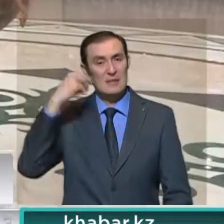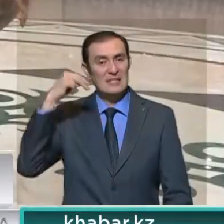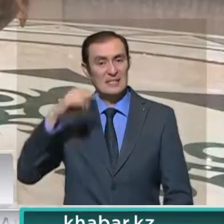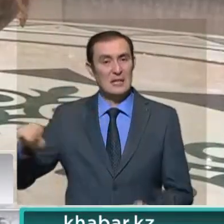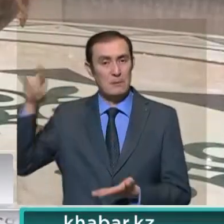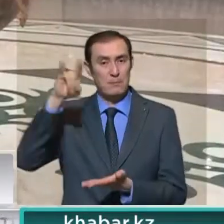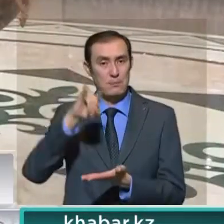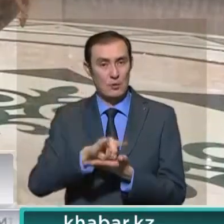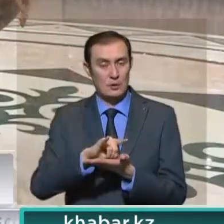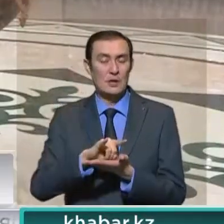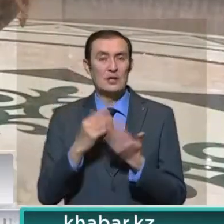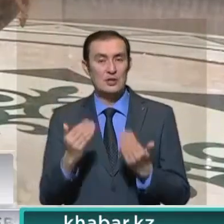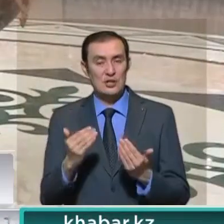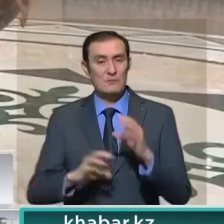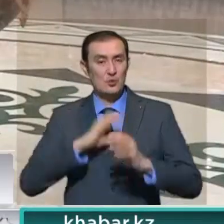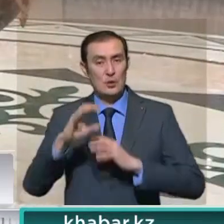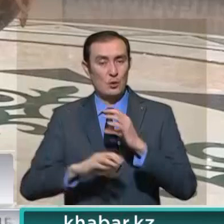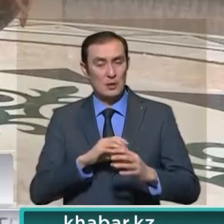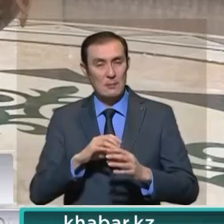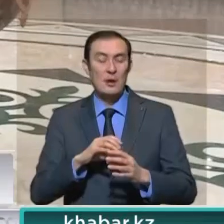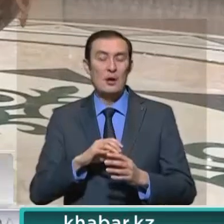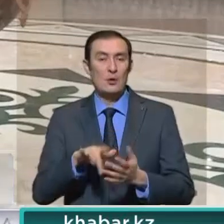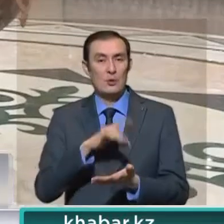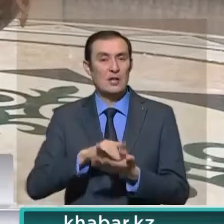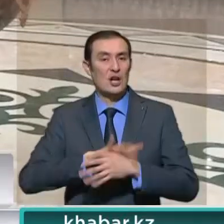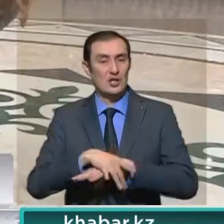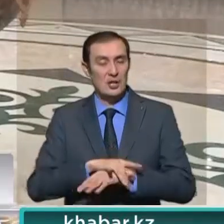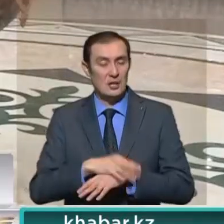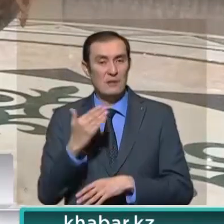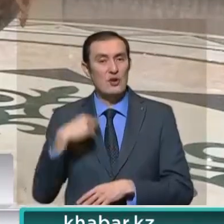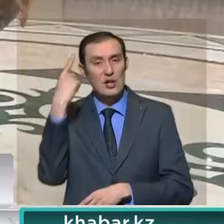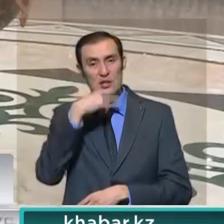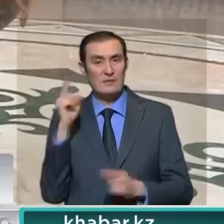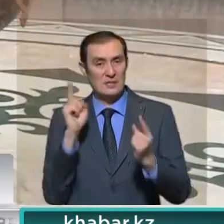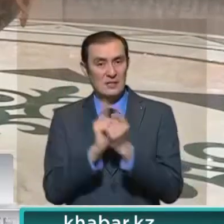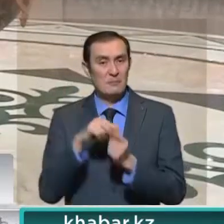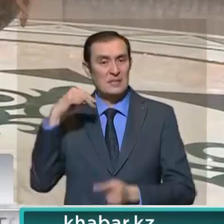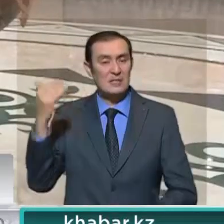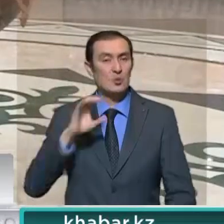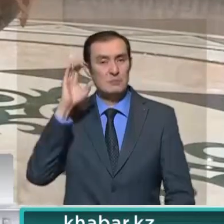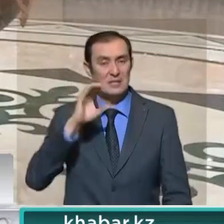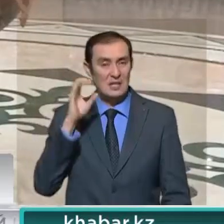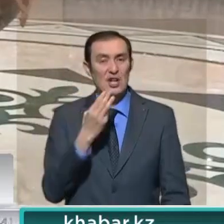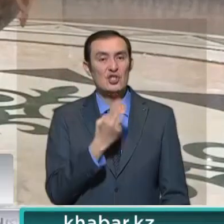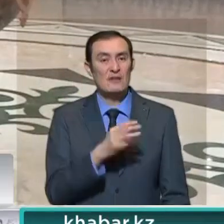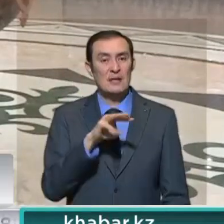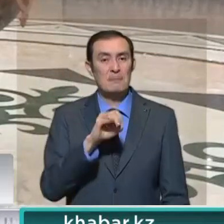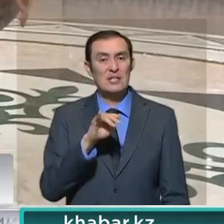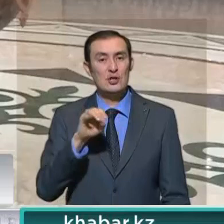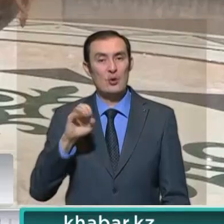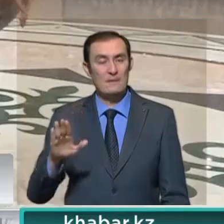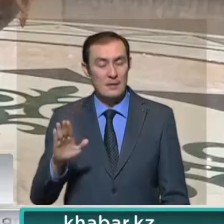буквально только что приземлился в международном аэропорту Ташкента его лично встретил президент Узбекистана Шавкат